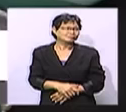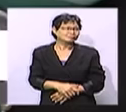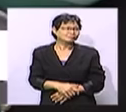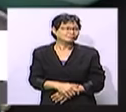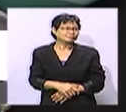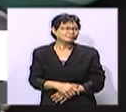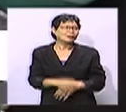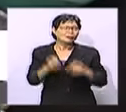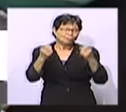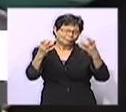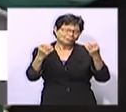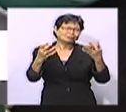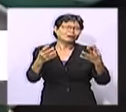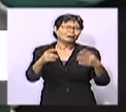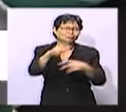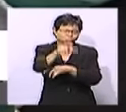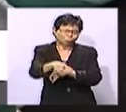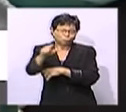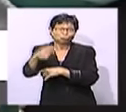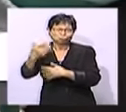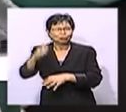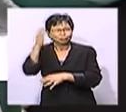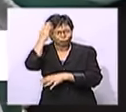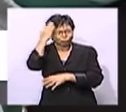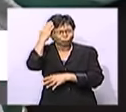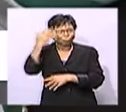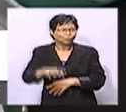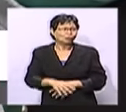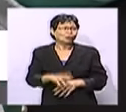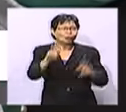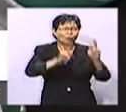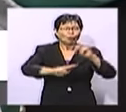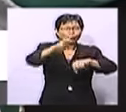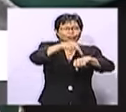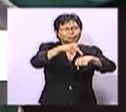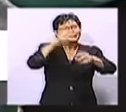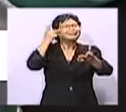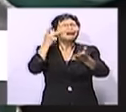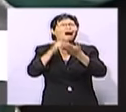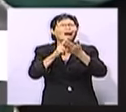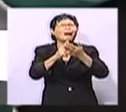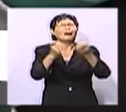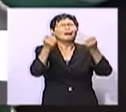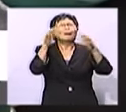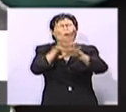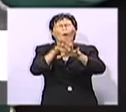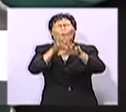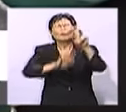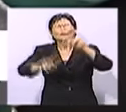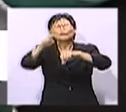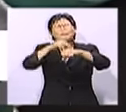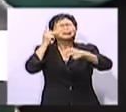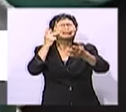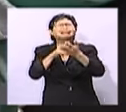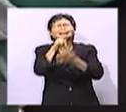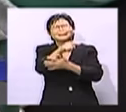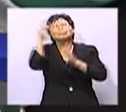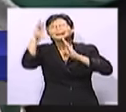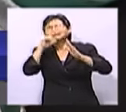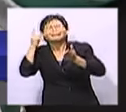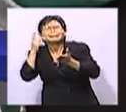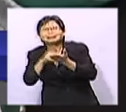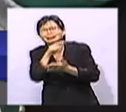Yang selama ini banyak orang tak tahu, lebih orang Filipin saja yang kenal dia, Malaysia tak kenal dia. So